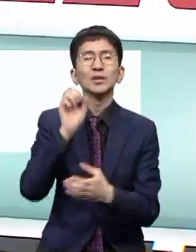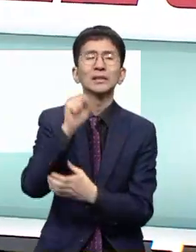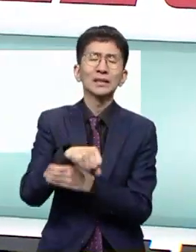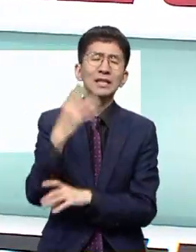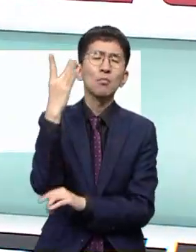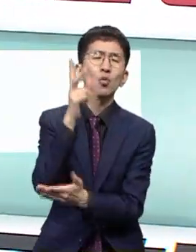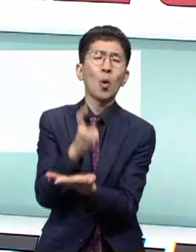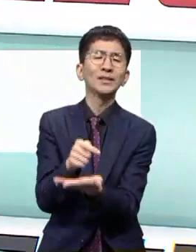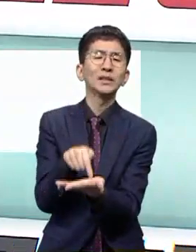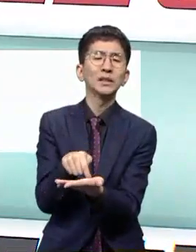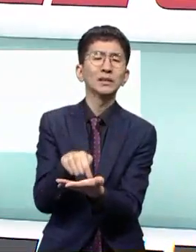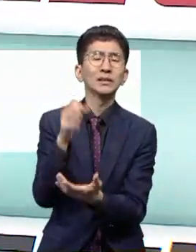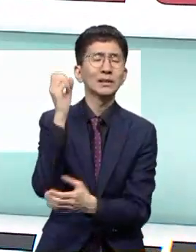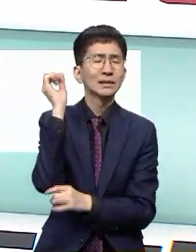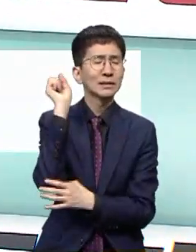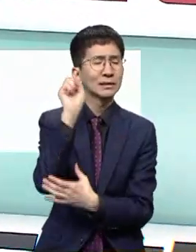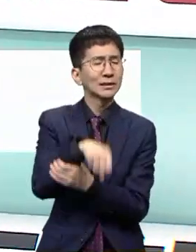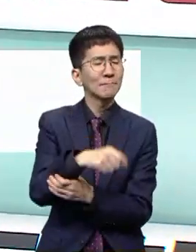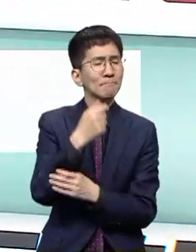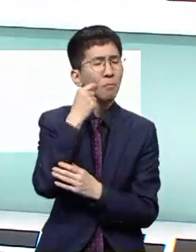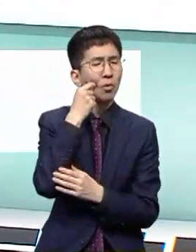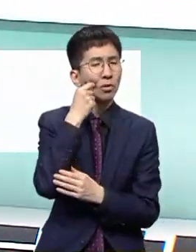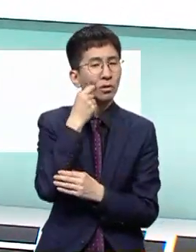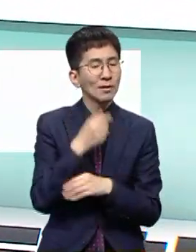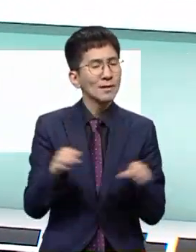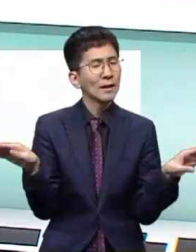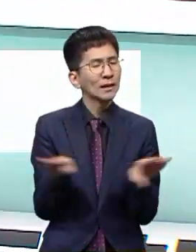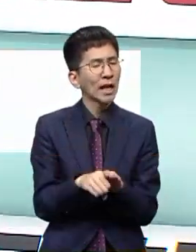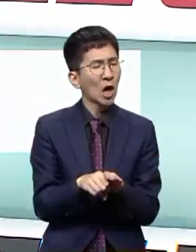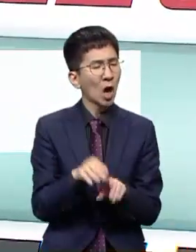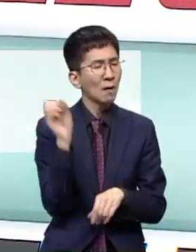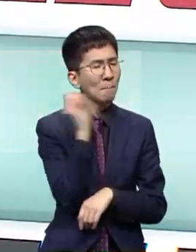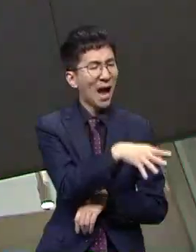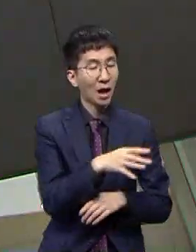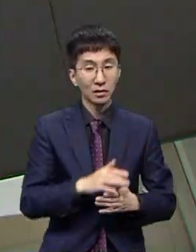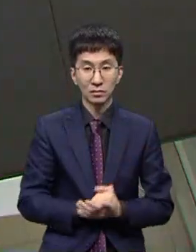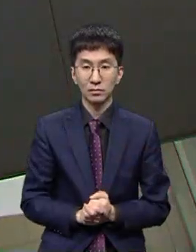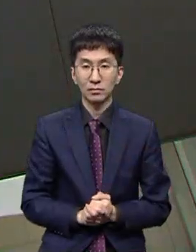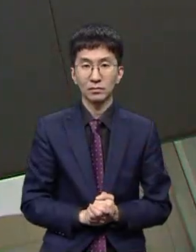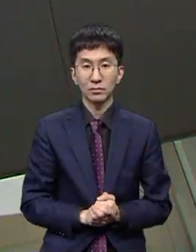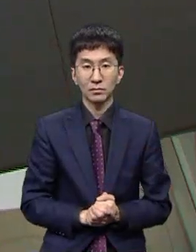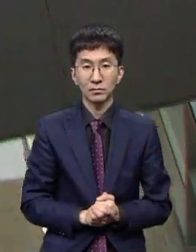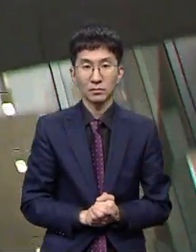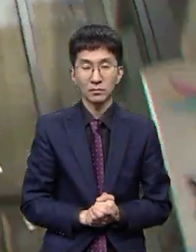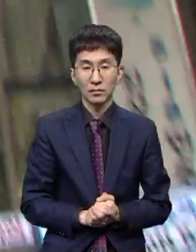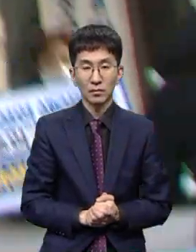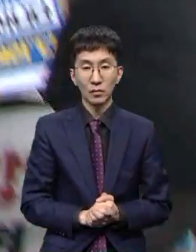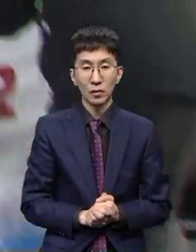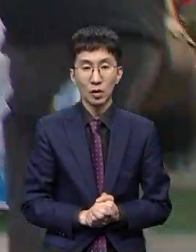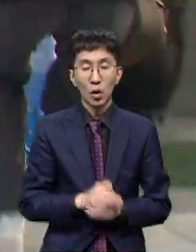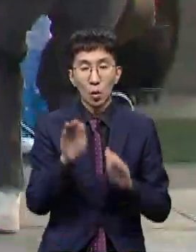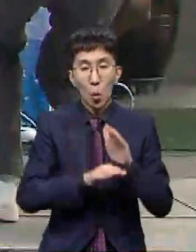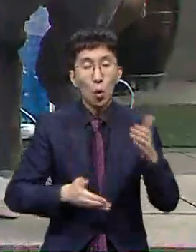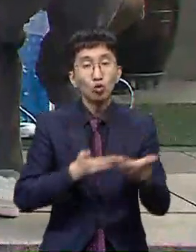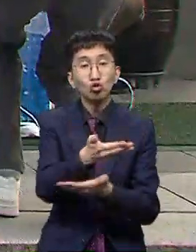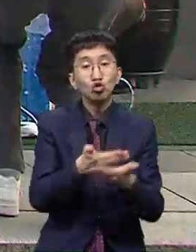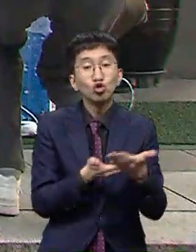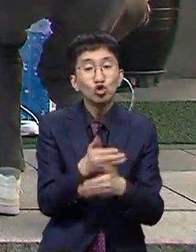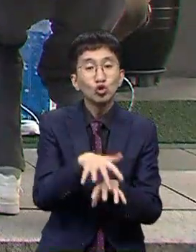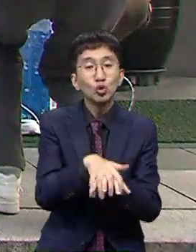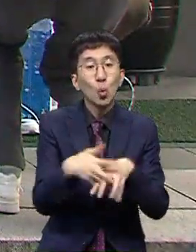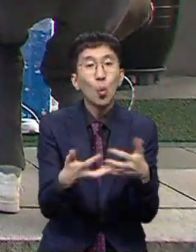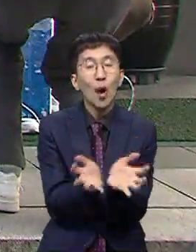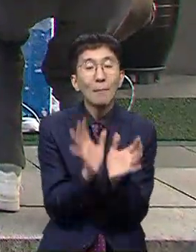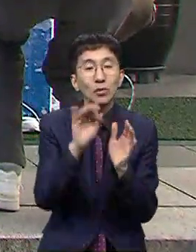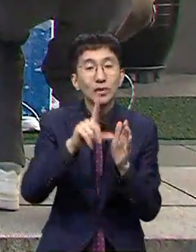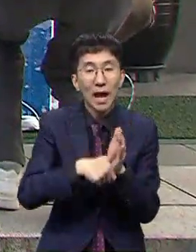쓰게 될 수 없으니 결과 응 차게 하겠다는 경우도 있고 공수 운수 노조는 생리휴가 사용 과정에서